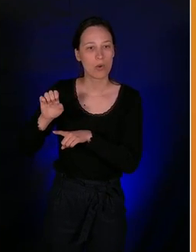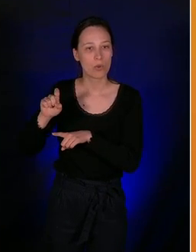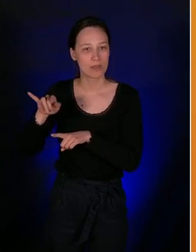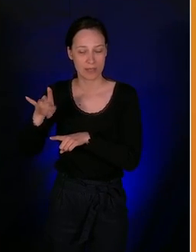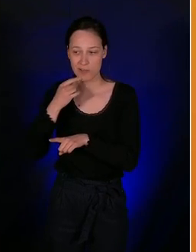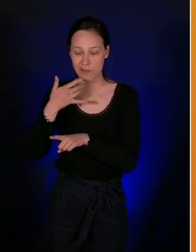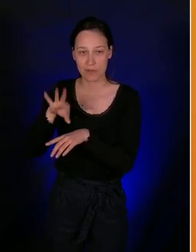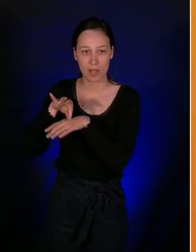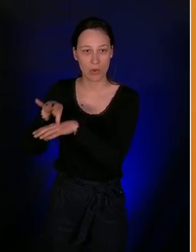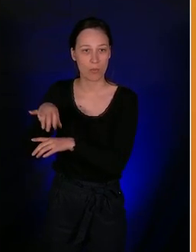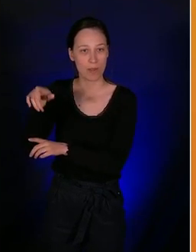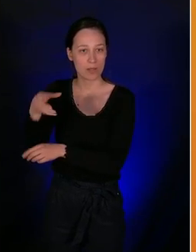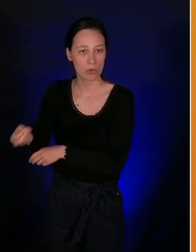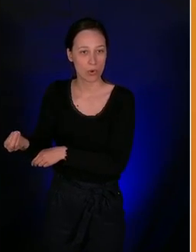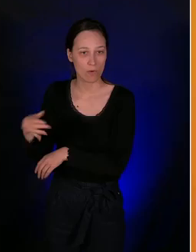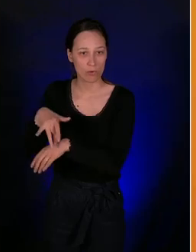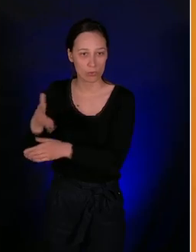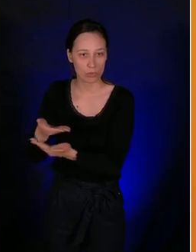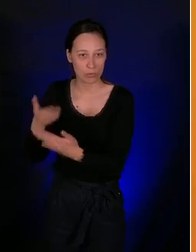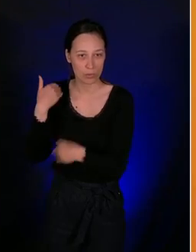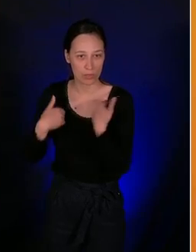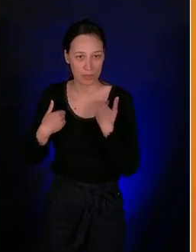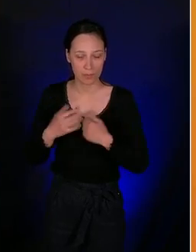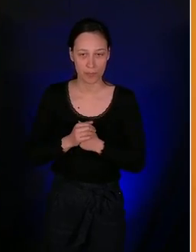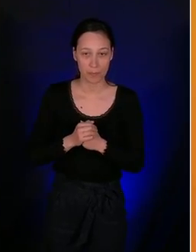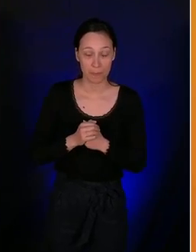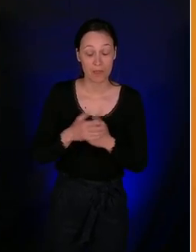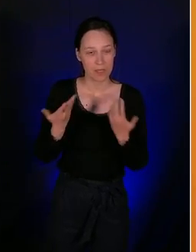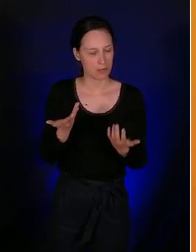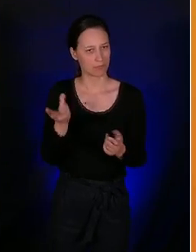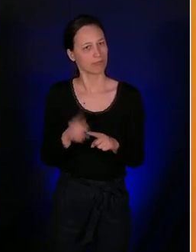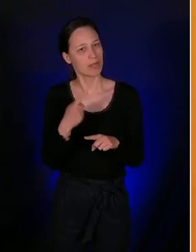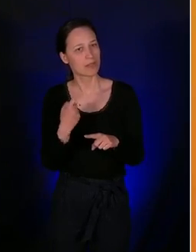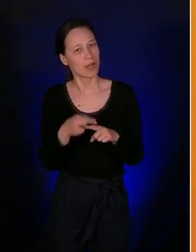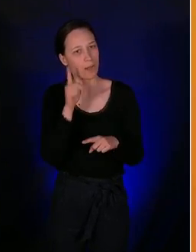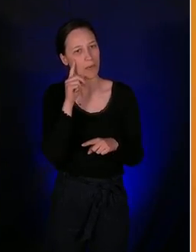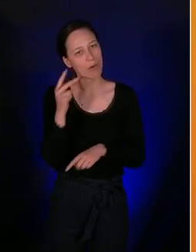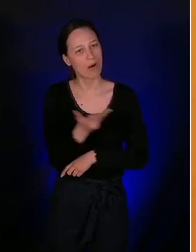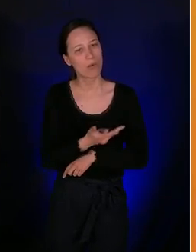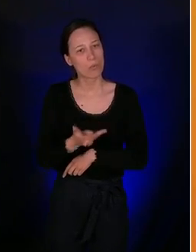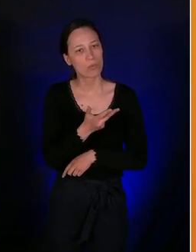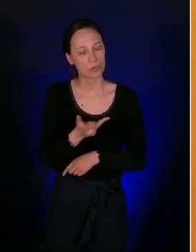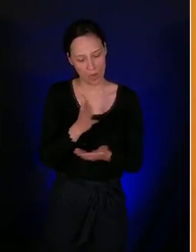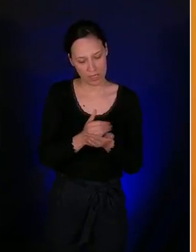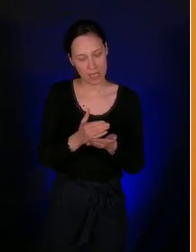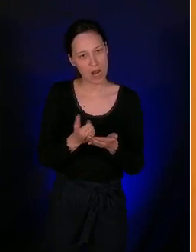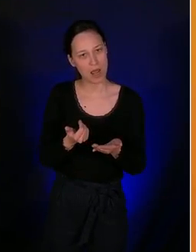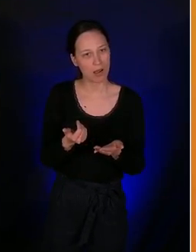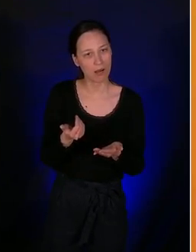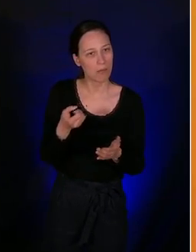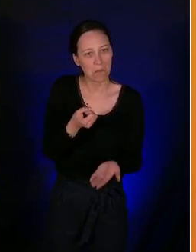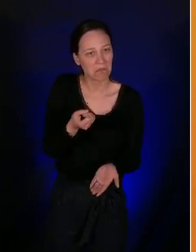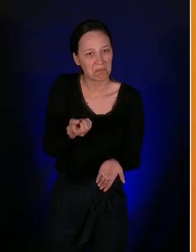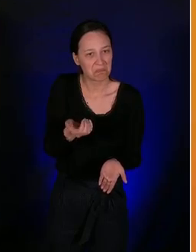handicap. Et étrangement, ce sont ces personnels qui sont les plus mal payés. À elles, les temps partiels imposés. Les